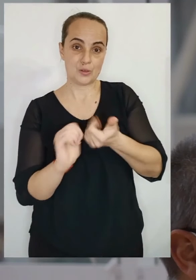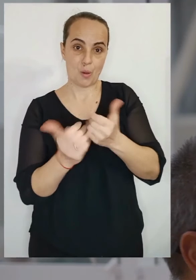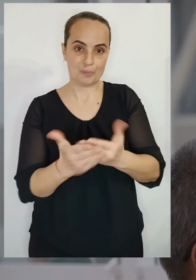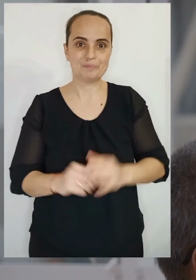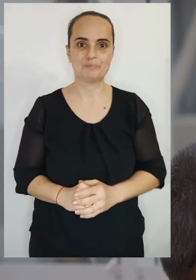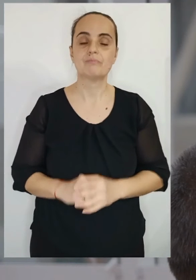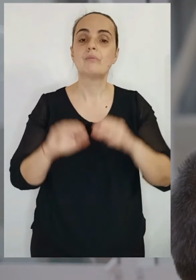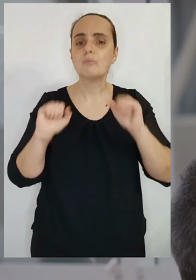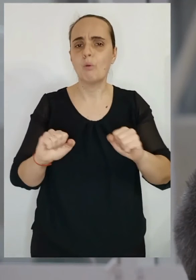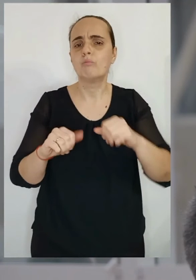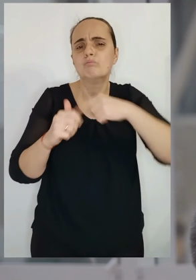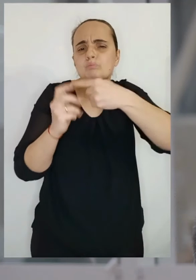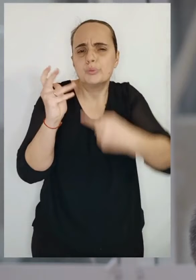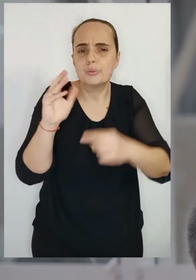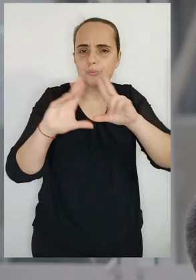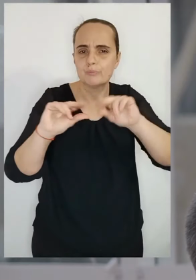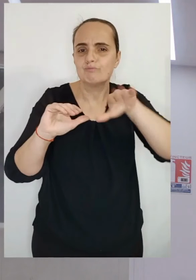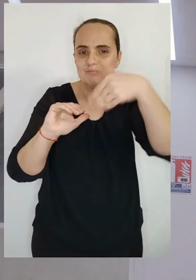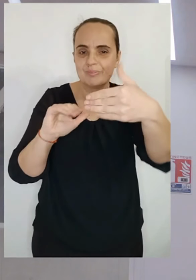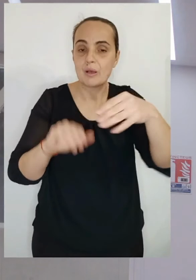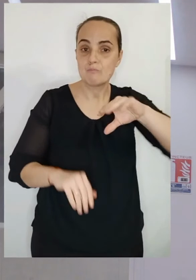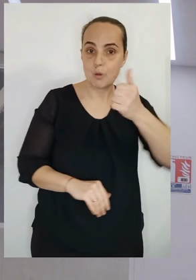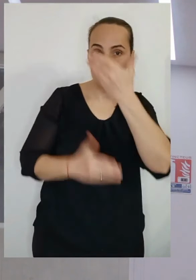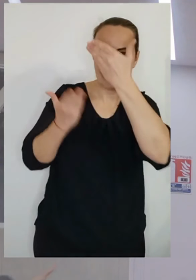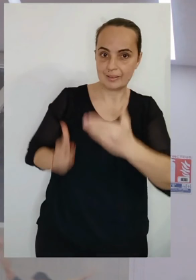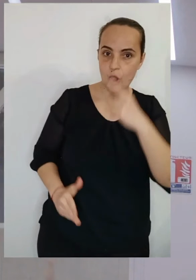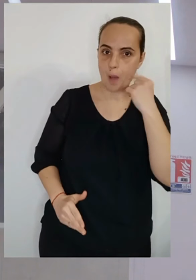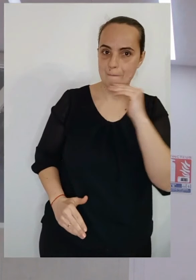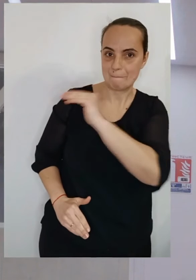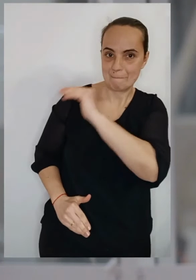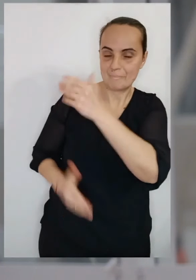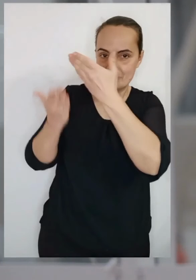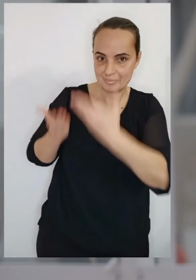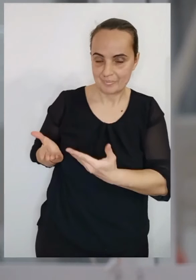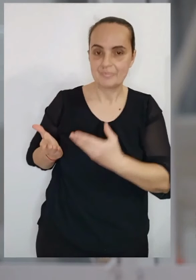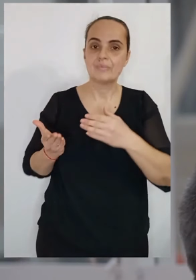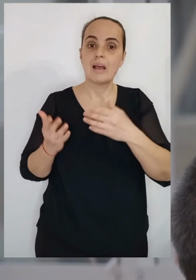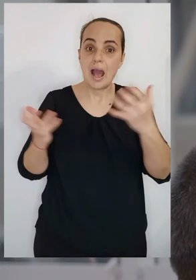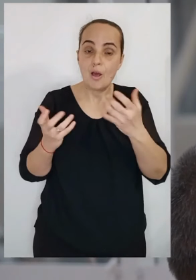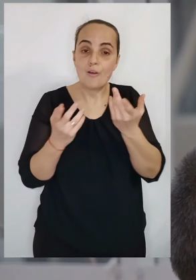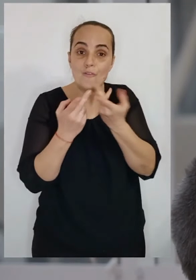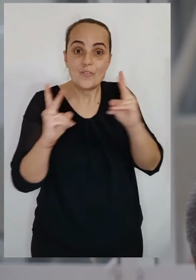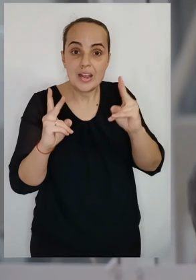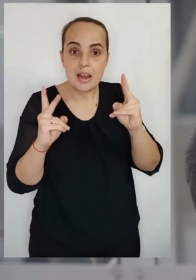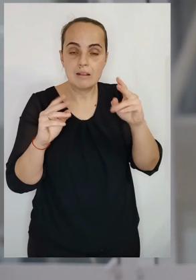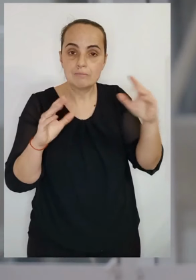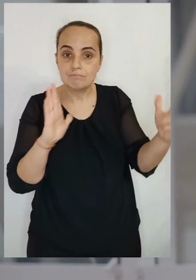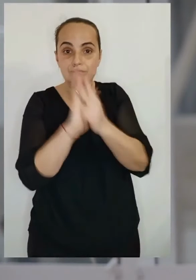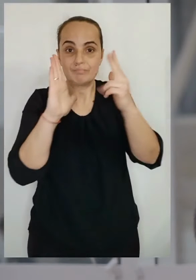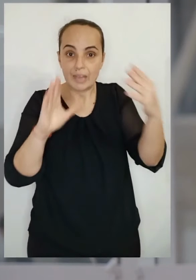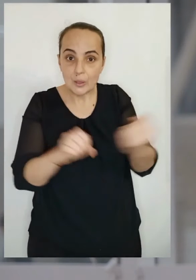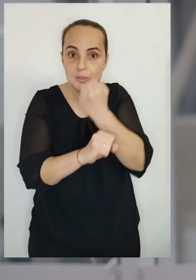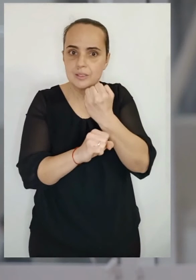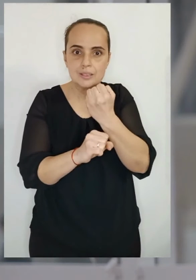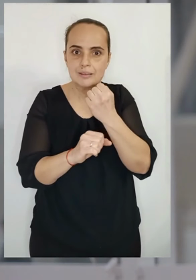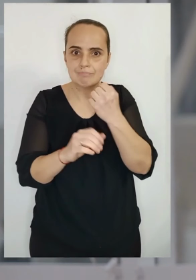pouvoir décliner. Mais avant, je me tourne vers Arnaud parce que c'est quand même pas toutes les villes n'arrivent à avoir ce label.